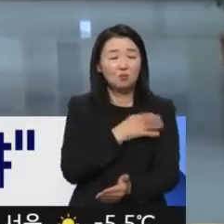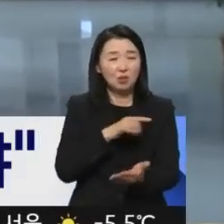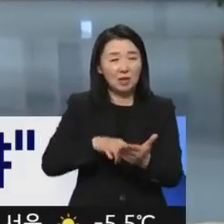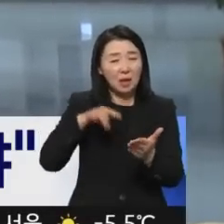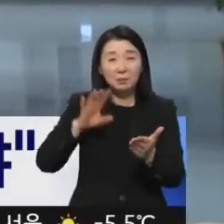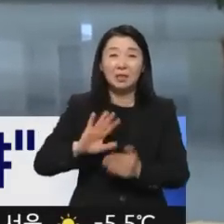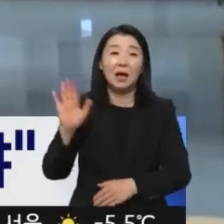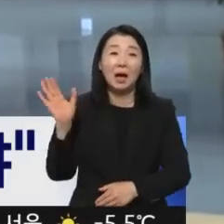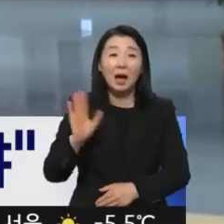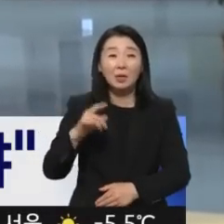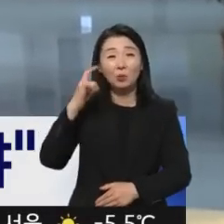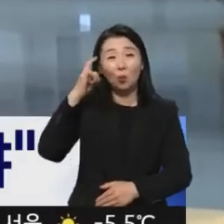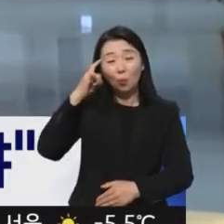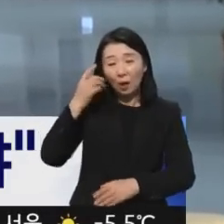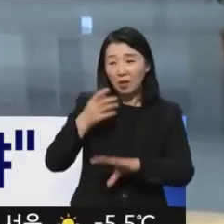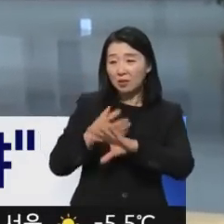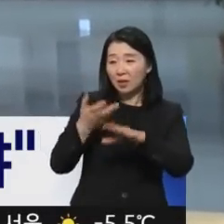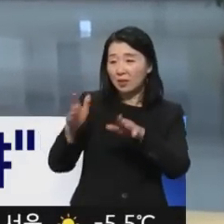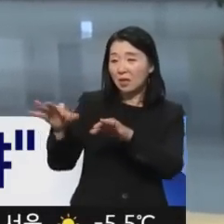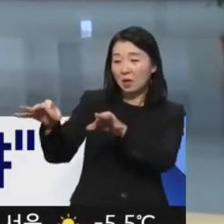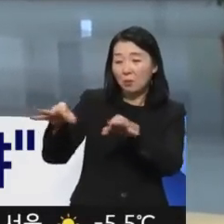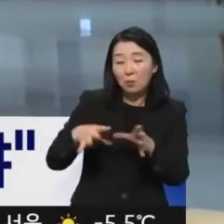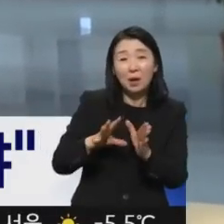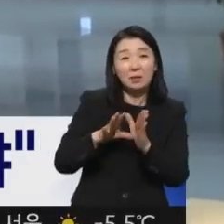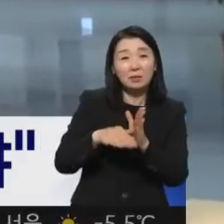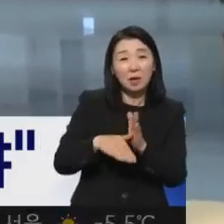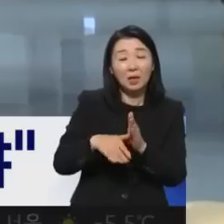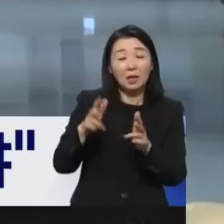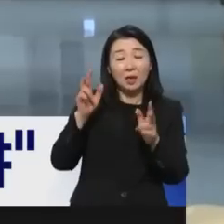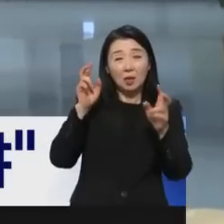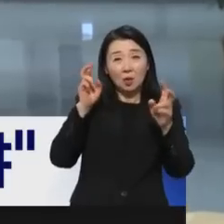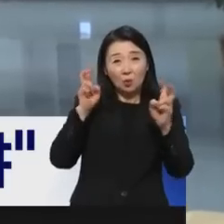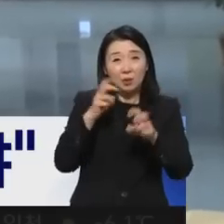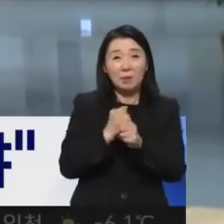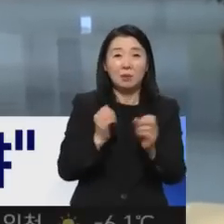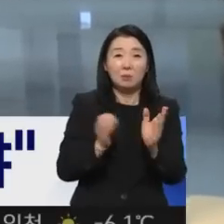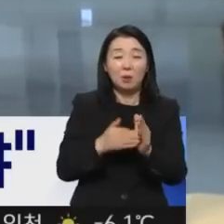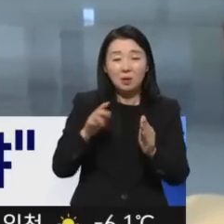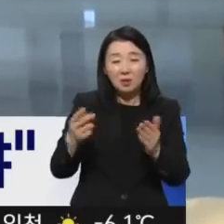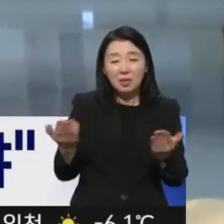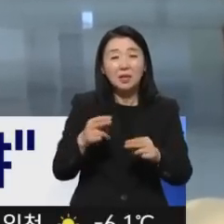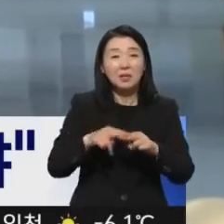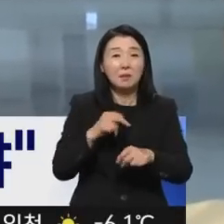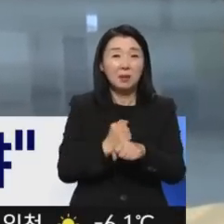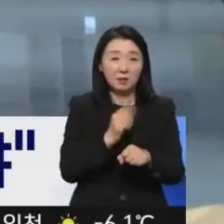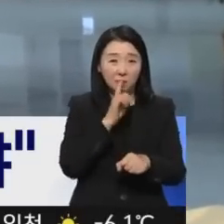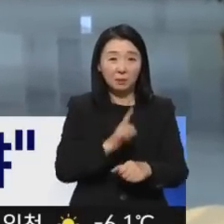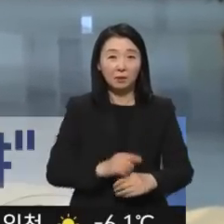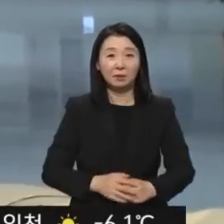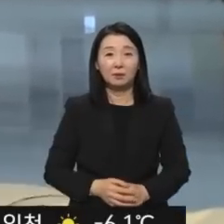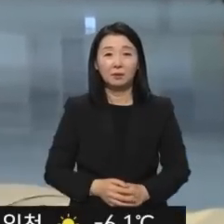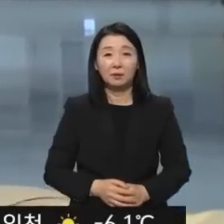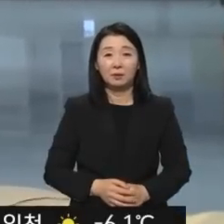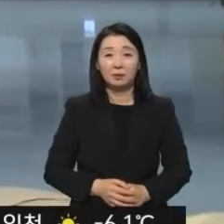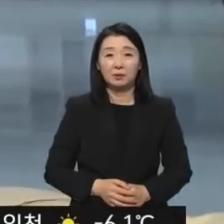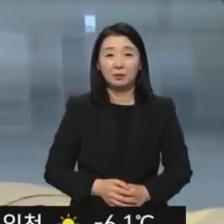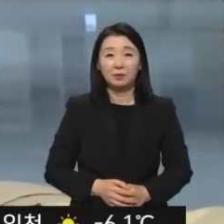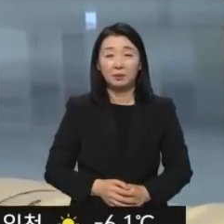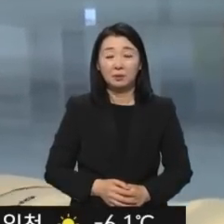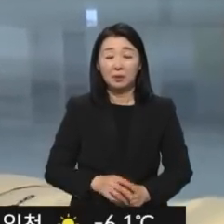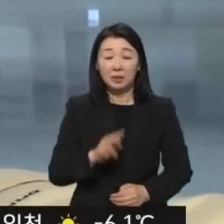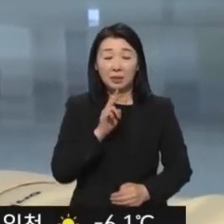결코 아니고 이 외국 자본이 들어와서 기업을 만들고 거기서 일자리가 만들어지는 것이라고 강조했습니다. 네, 주호영